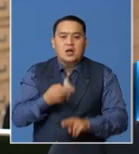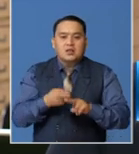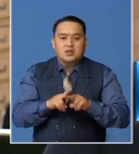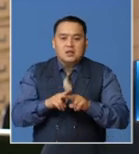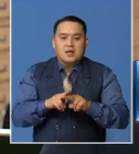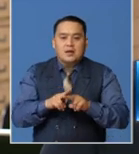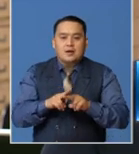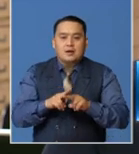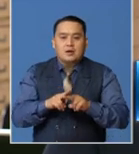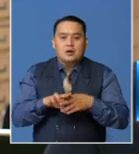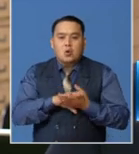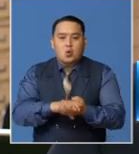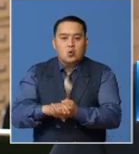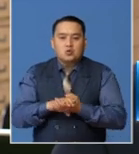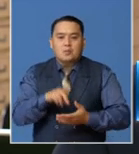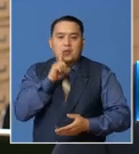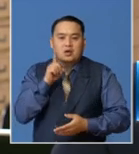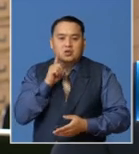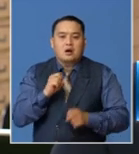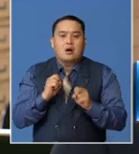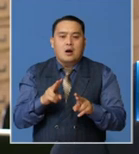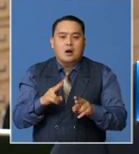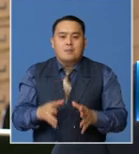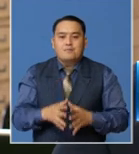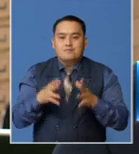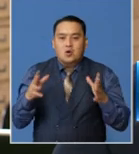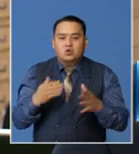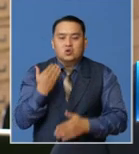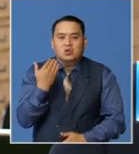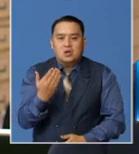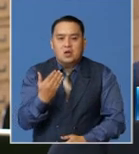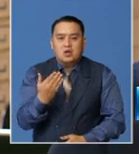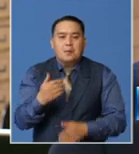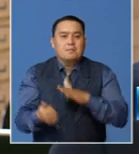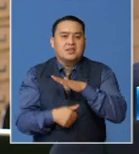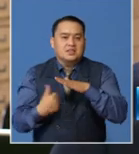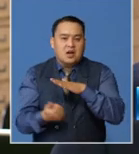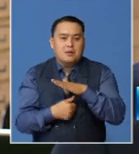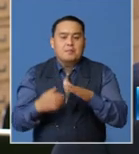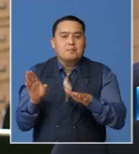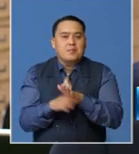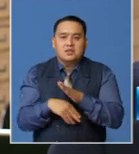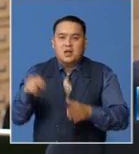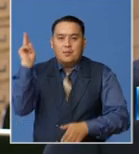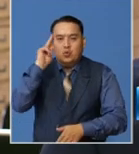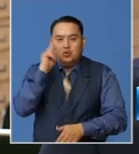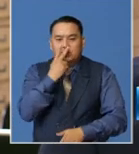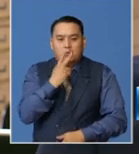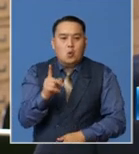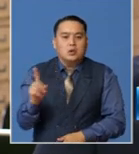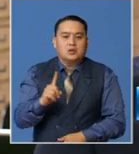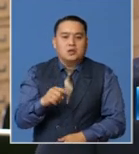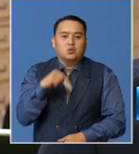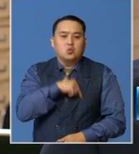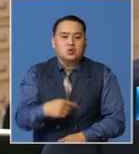конечно же укрепить из abs молодежи так как большинство из них ходят без работы без обучения и когда ты смотришь прям